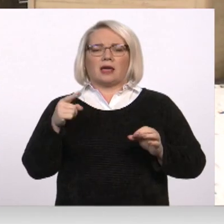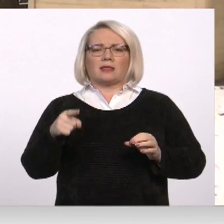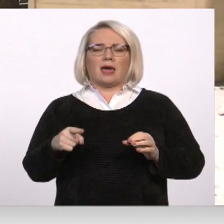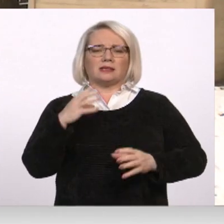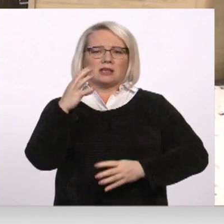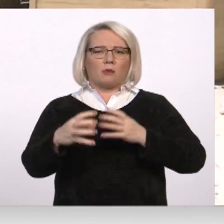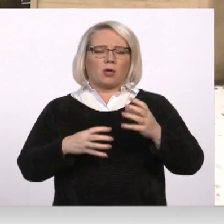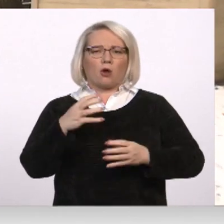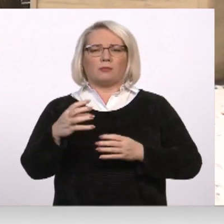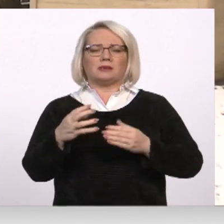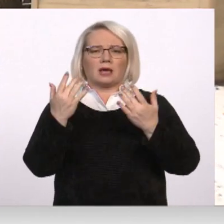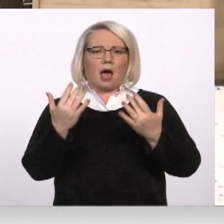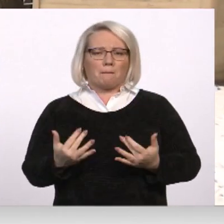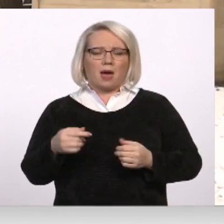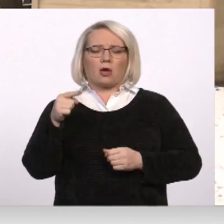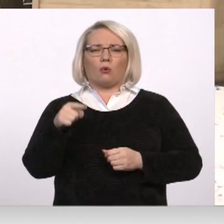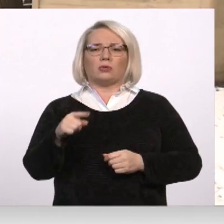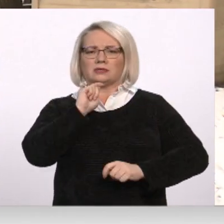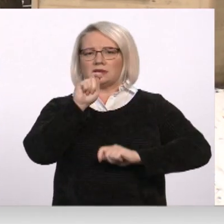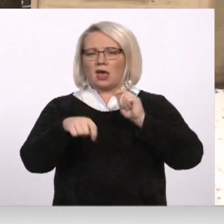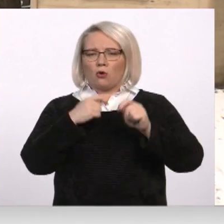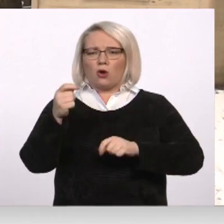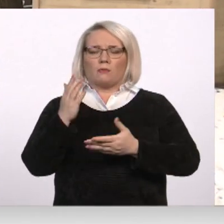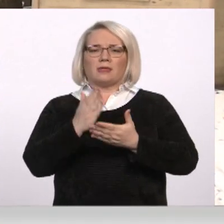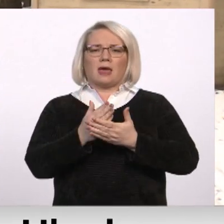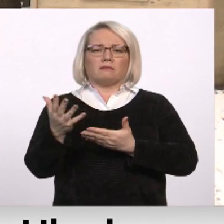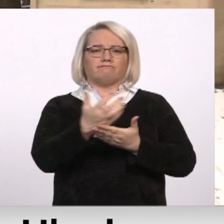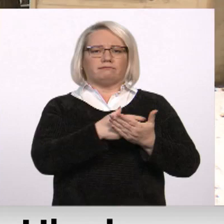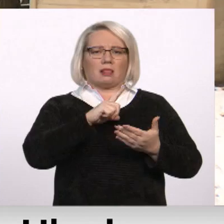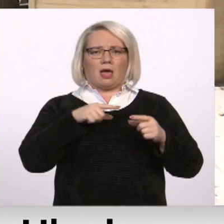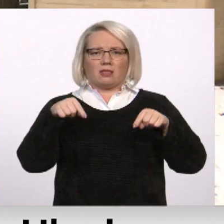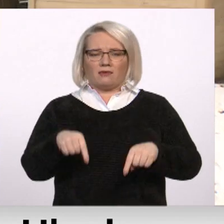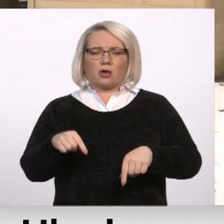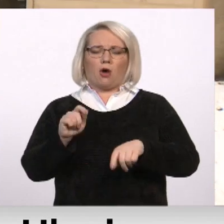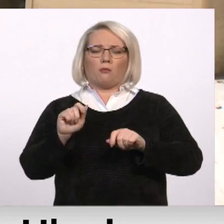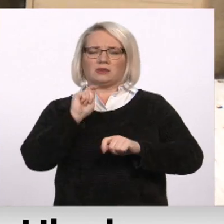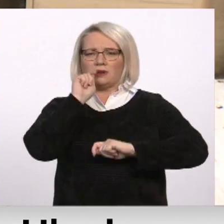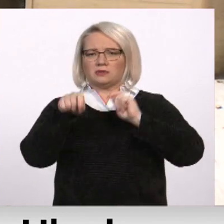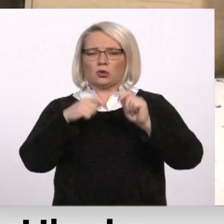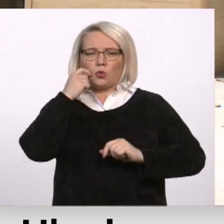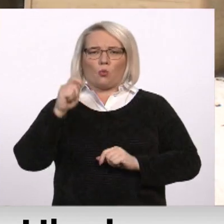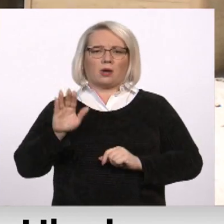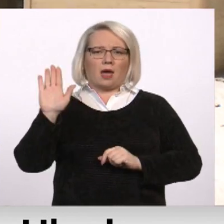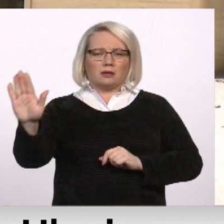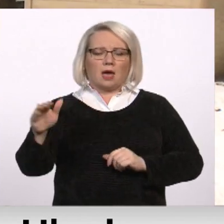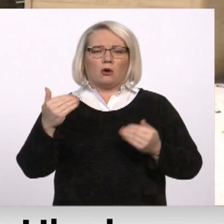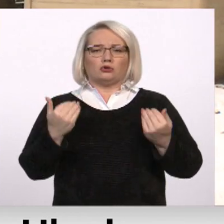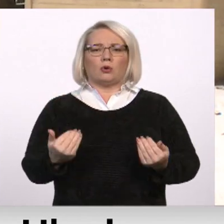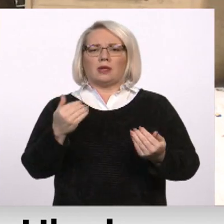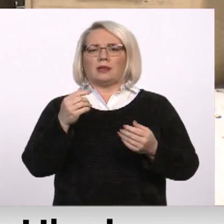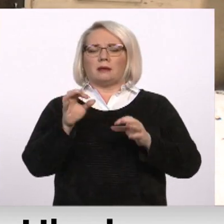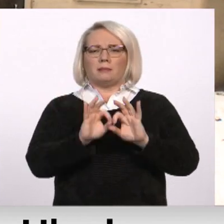ka ziedējumi nonāk Latvijā un mēs varam palīdzēt Ukrainā. Un šodien sūtījums, manuprāt, ir viens brīnišķīgs piemērs,